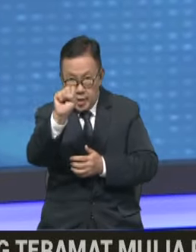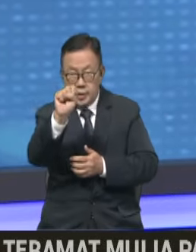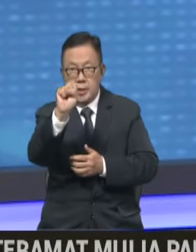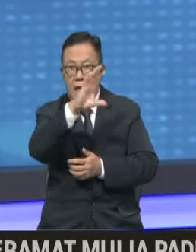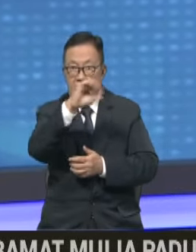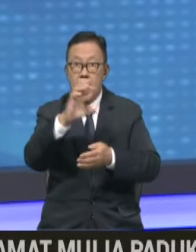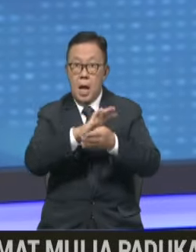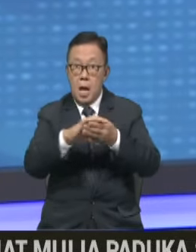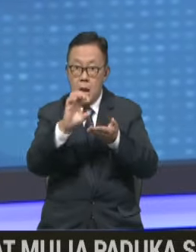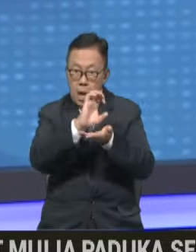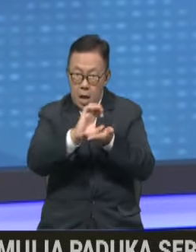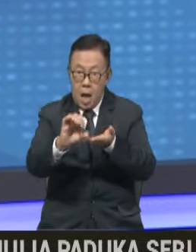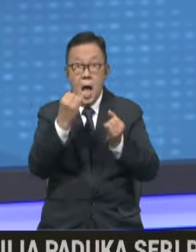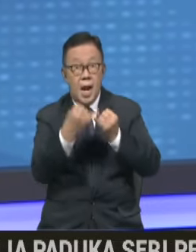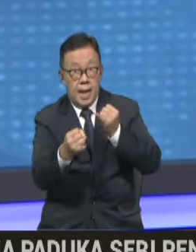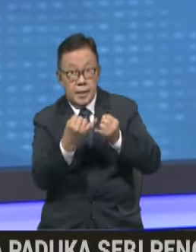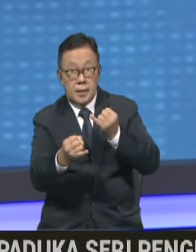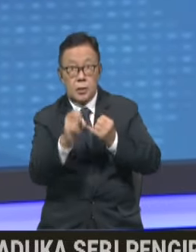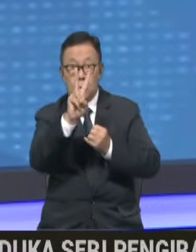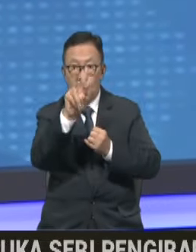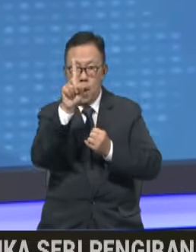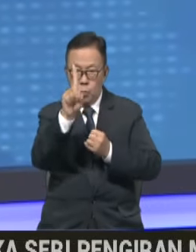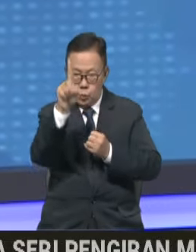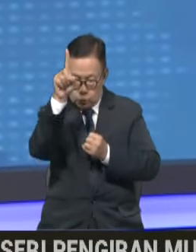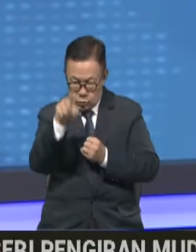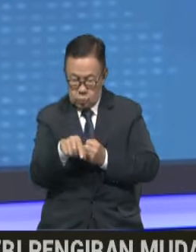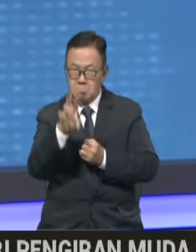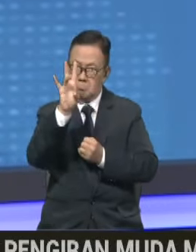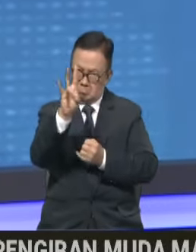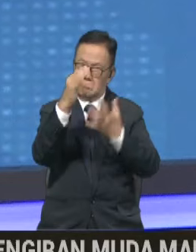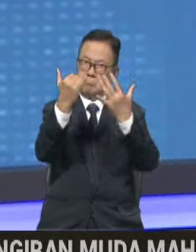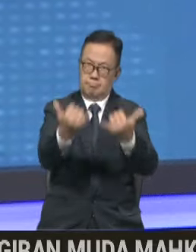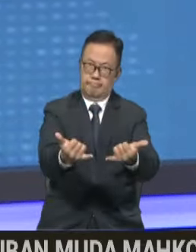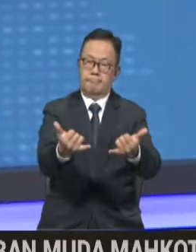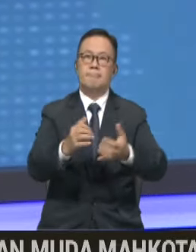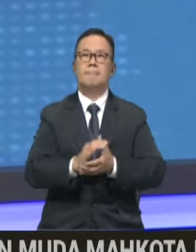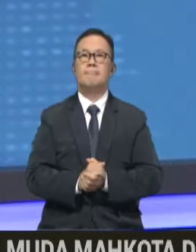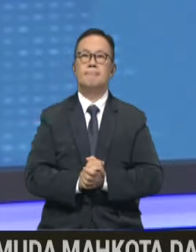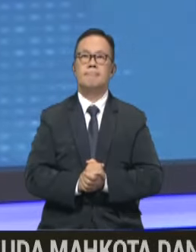Kewangan dan Ekonomi akan berakhir pada 21 Julai 2024.